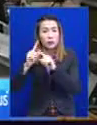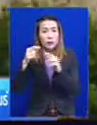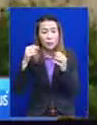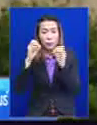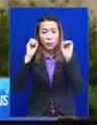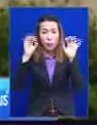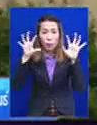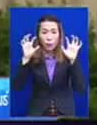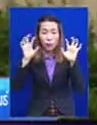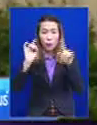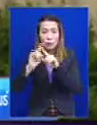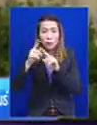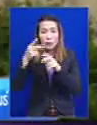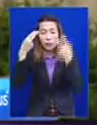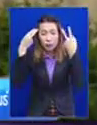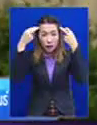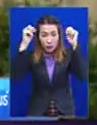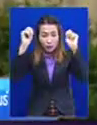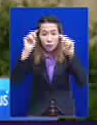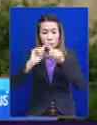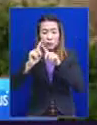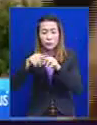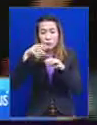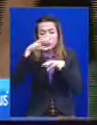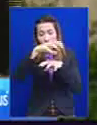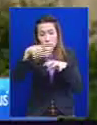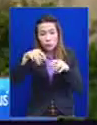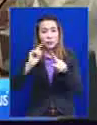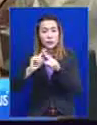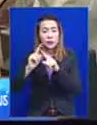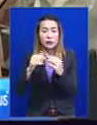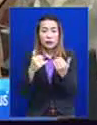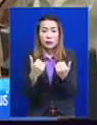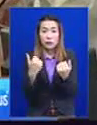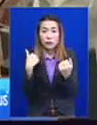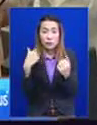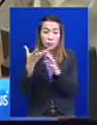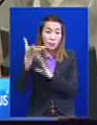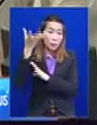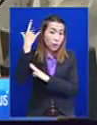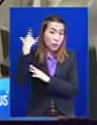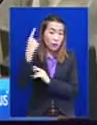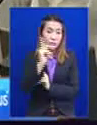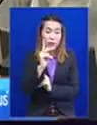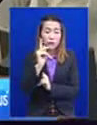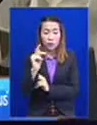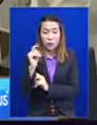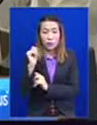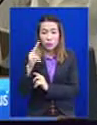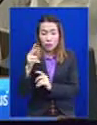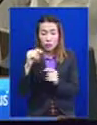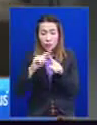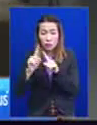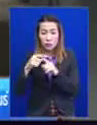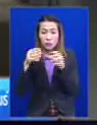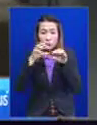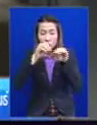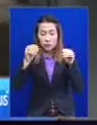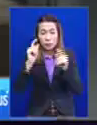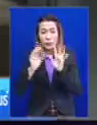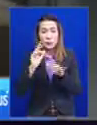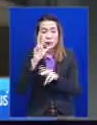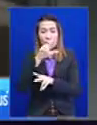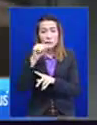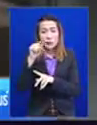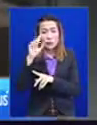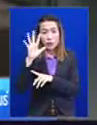ปิดช่องให้มีนายกรัฐมนตรีนอกบัญชีพรรคการเมืองได้ซึ่งเมื่อวานนี้กรท.แถลงว่าใช้เสียง3ใน5ของรัฐส